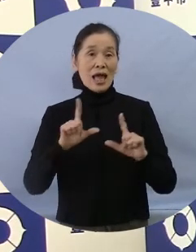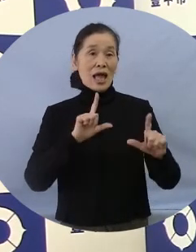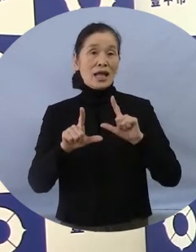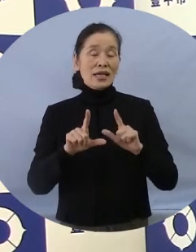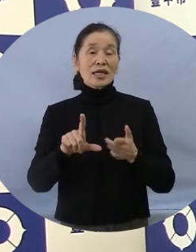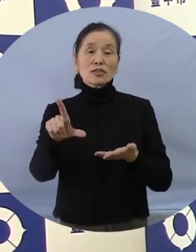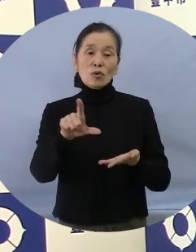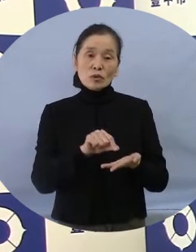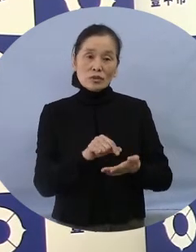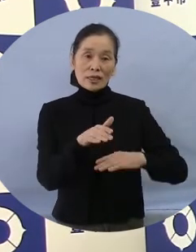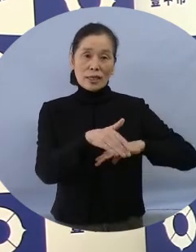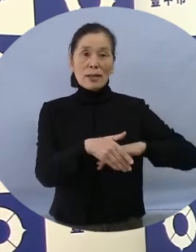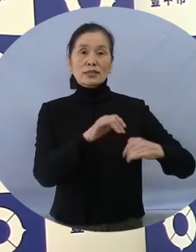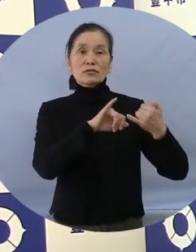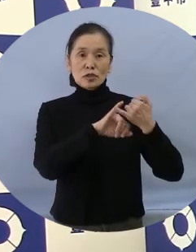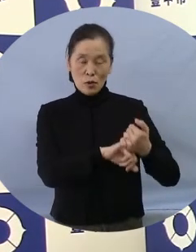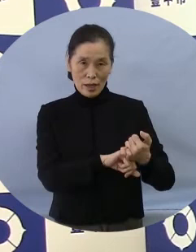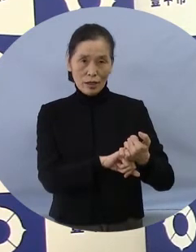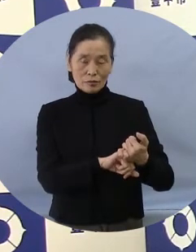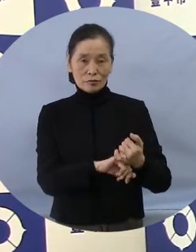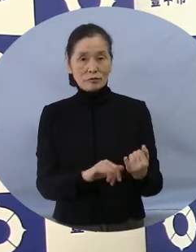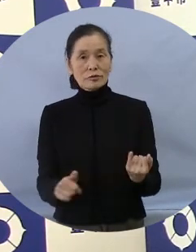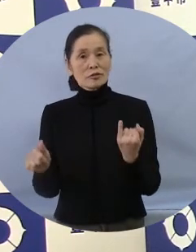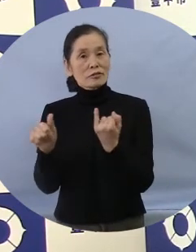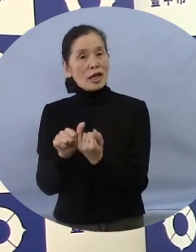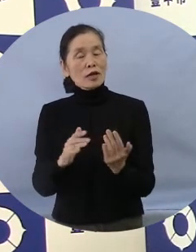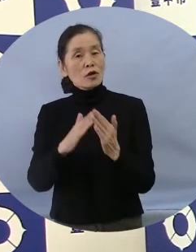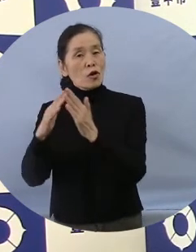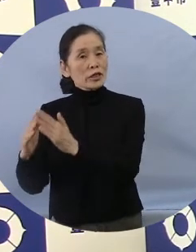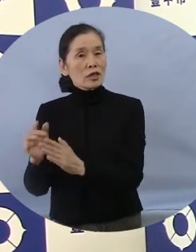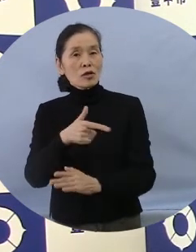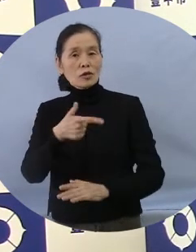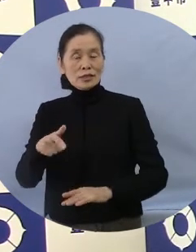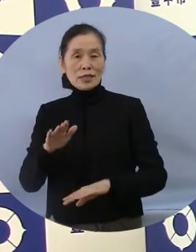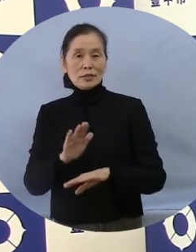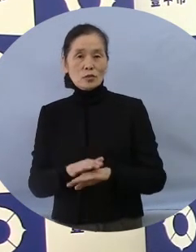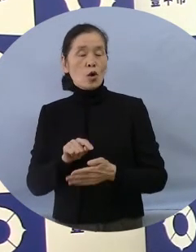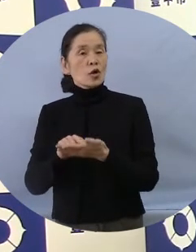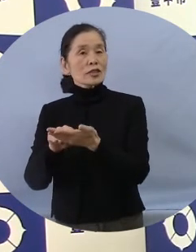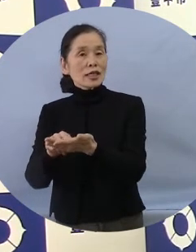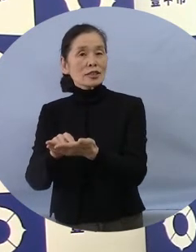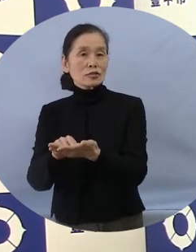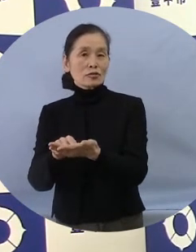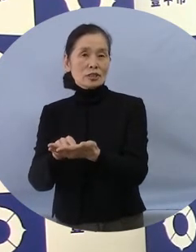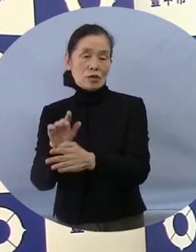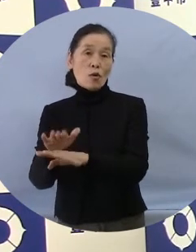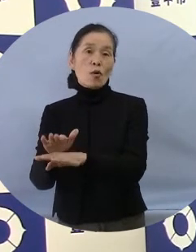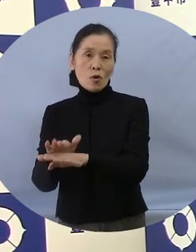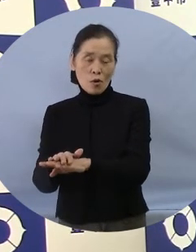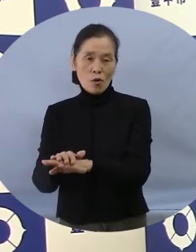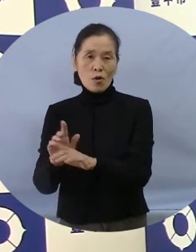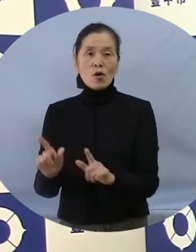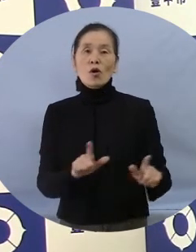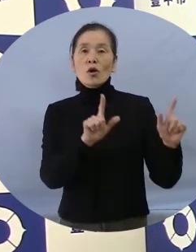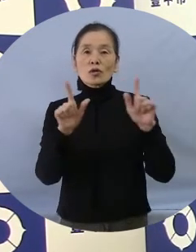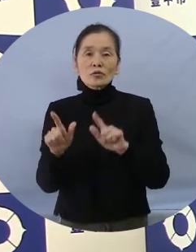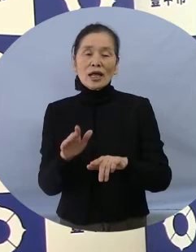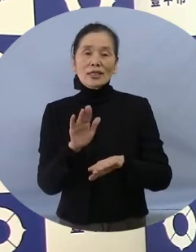窓口予約やライフイベントに合わせた手続き案内システム、暮らしの手続きガイ